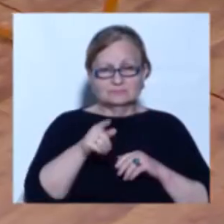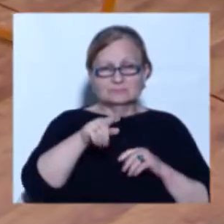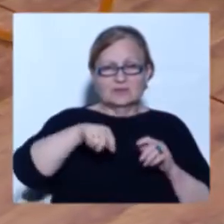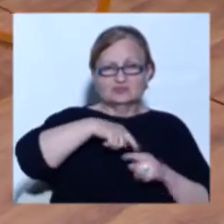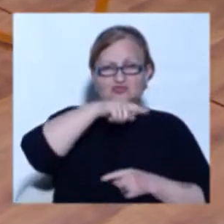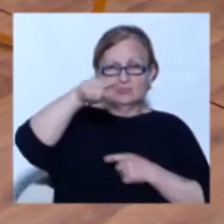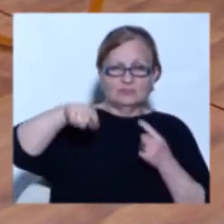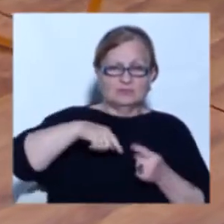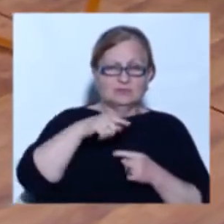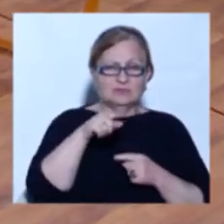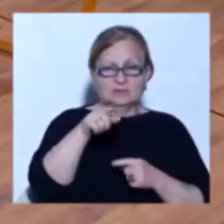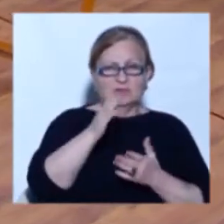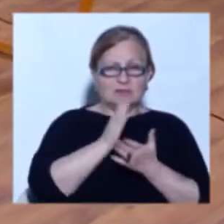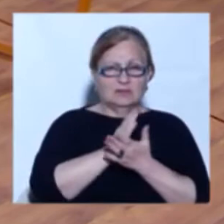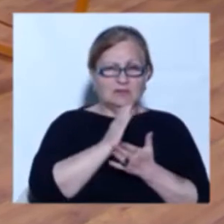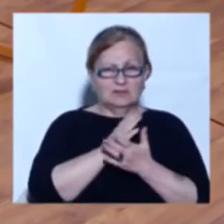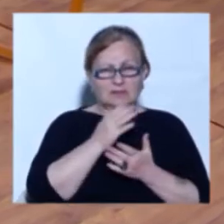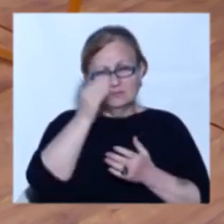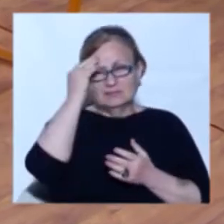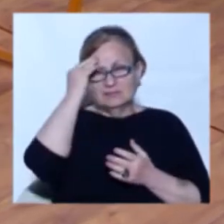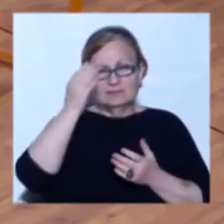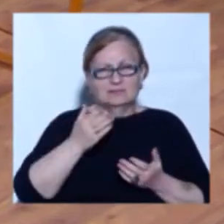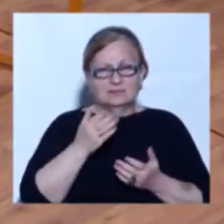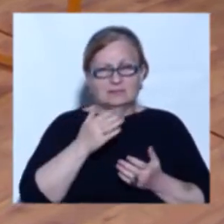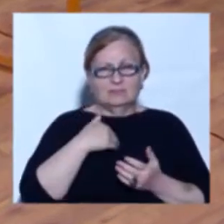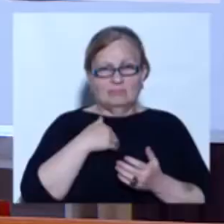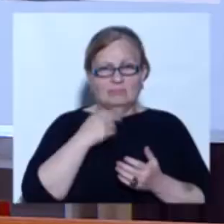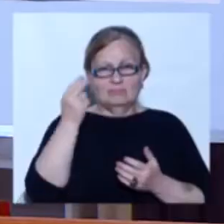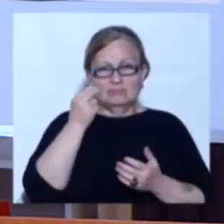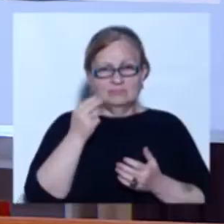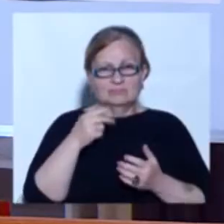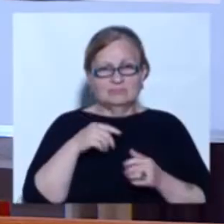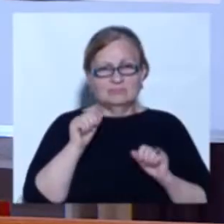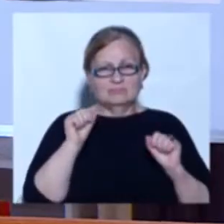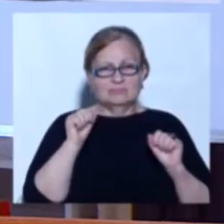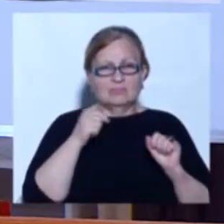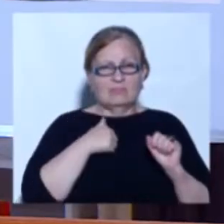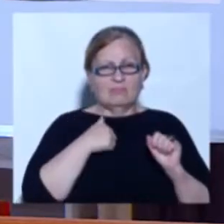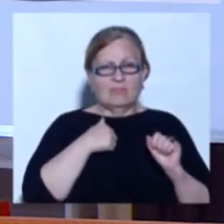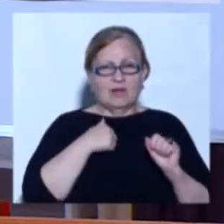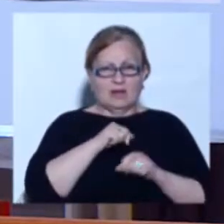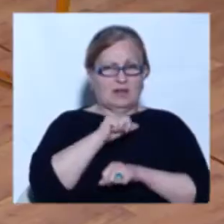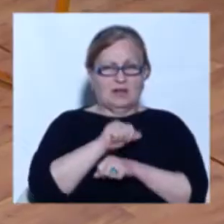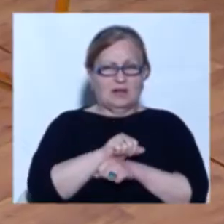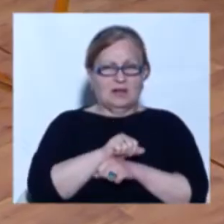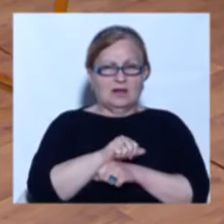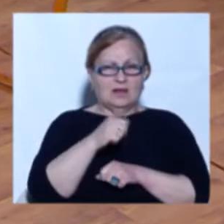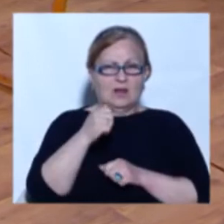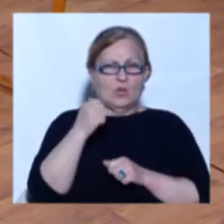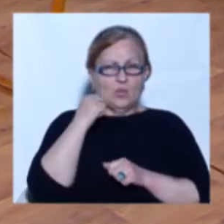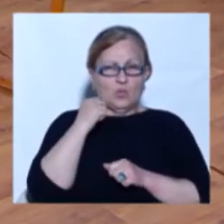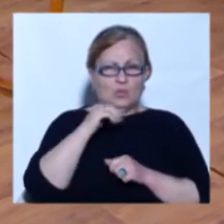შემოვატრიალებ. წარმოიდგინე რომ ეს არის მე ვარ ნახატი, გავშეშდები, ხმას არ ამოვიღებ და უკანა